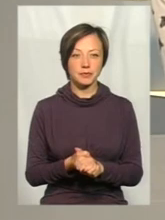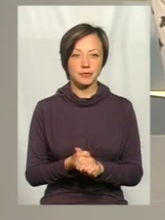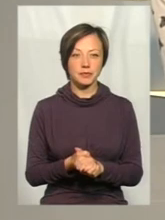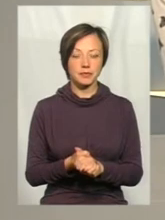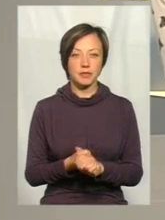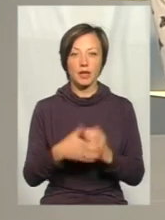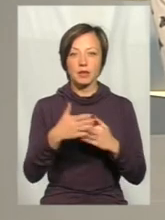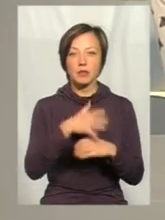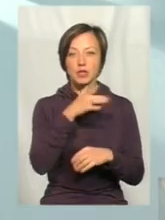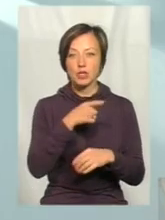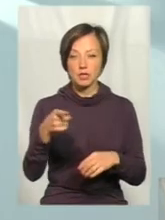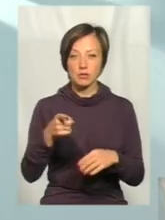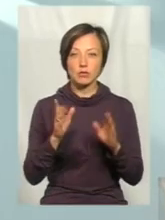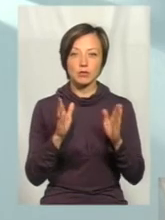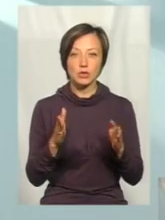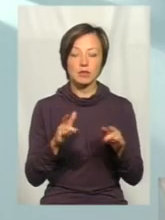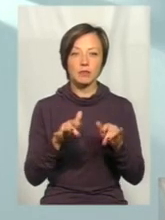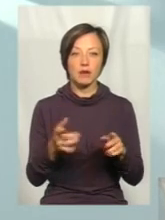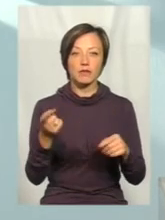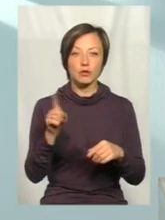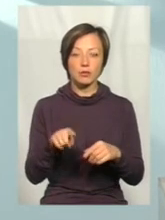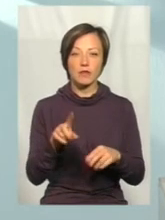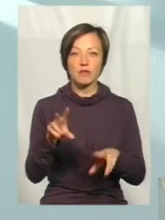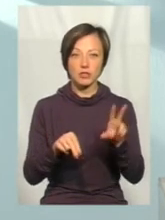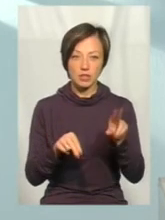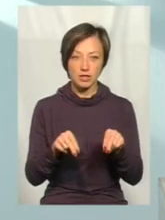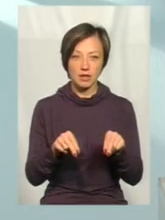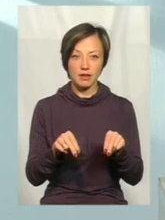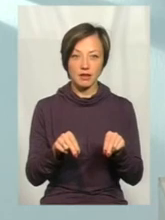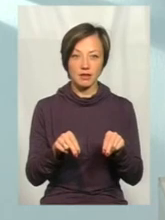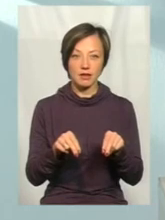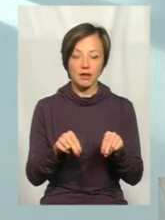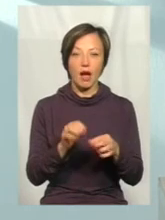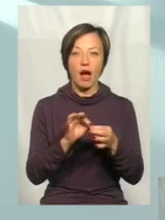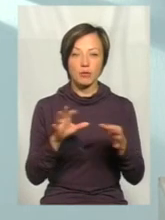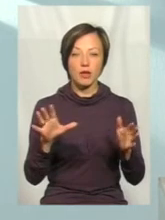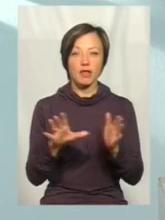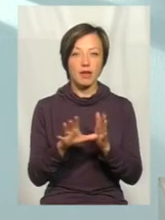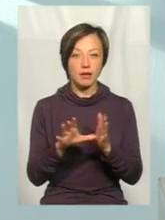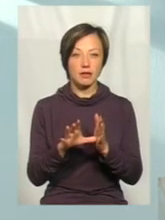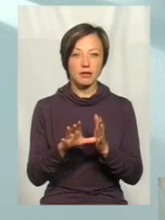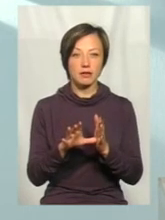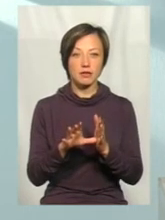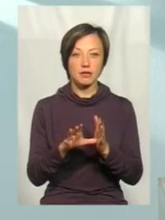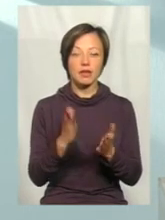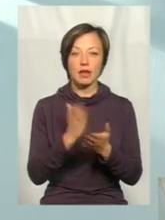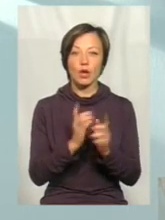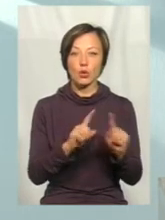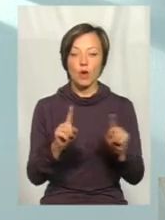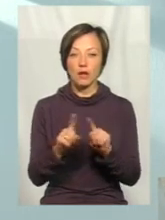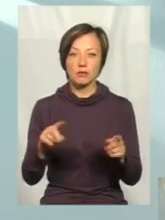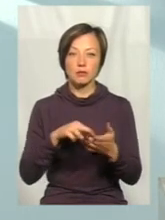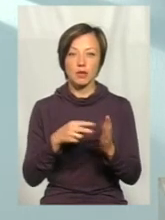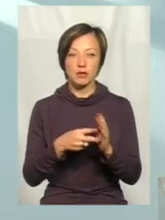найближчим часом наблизиться. Справа в тому, що от ви вважаєте навряд чи. Атомна енергія, вона, ну там є нюанси в тому плані,